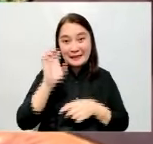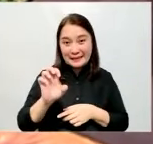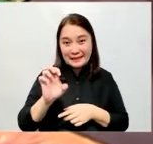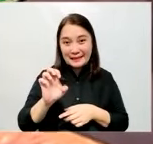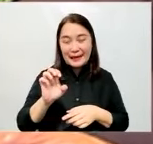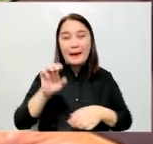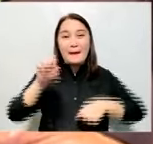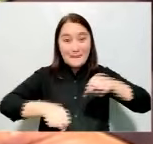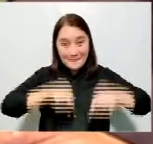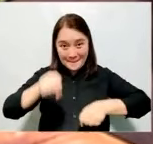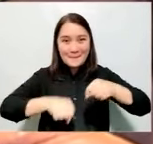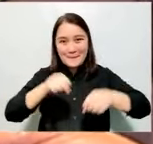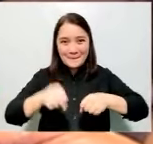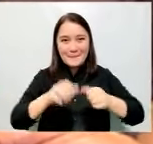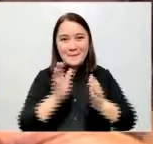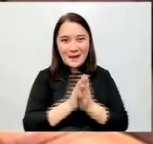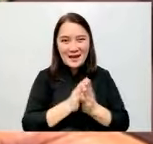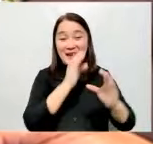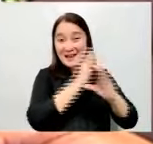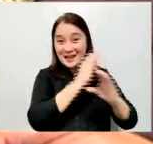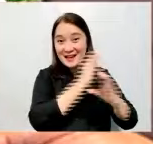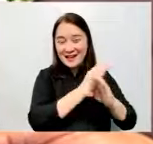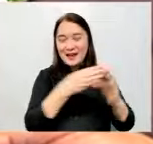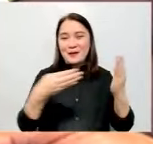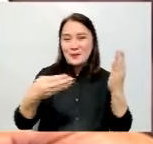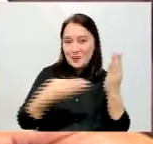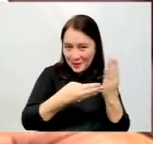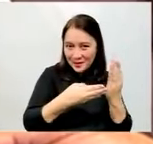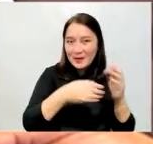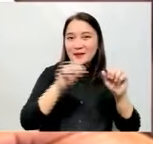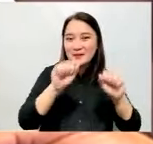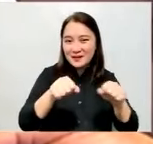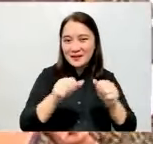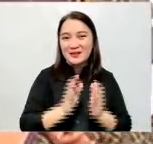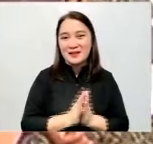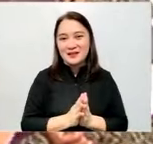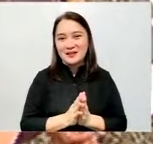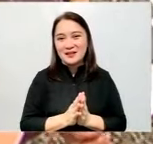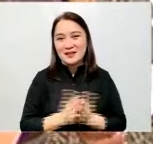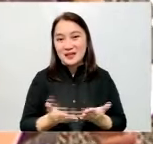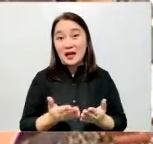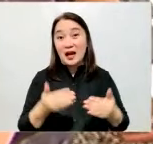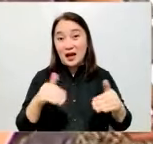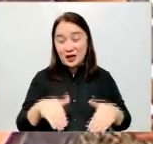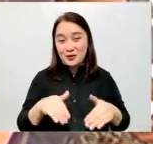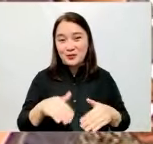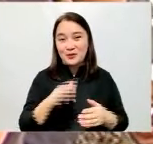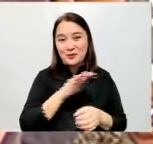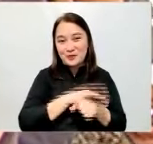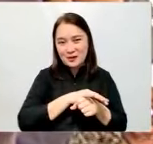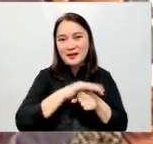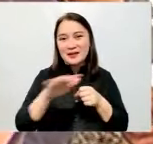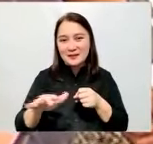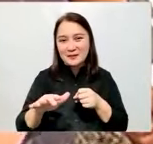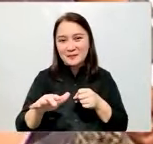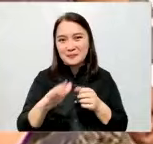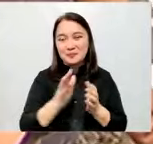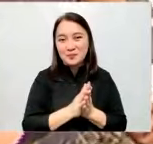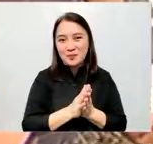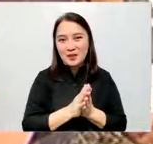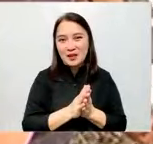batteries. And also, since the capacity is enough, so we are also delivering the extra powers to the